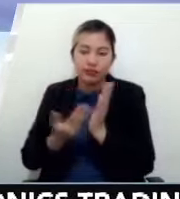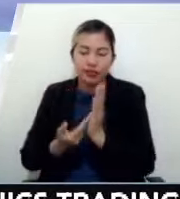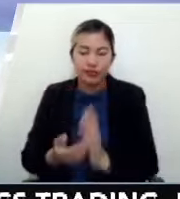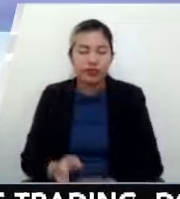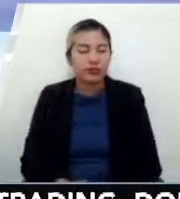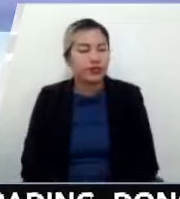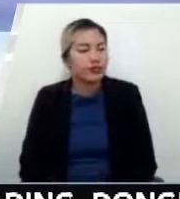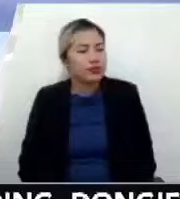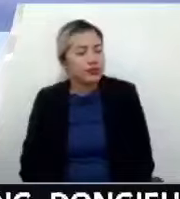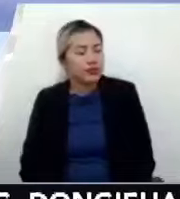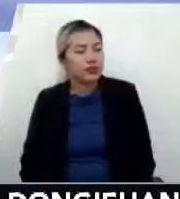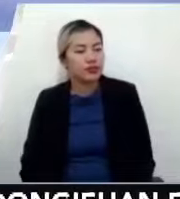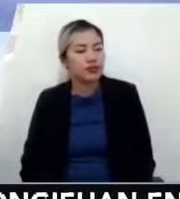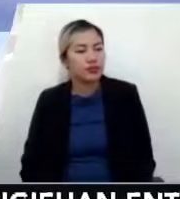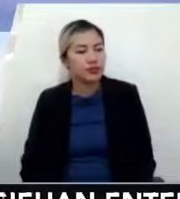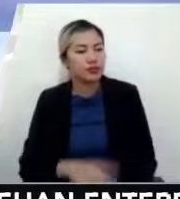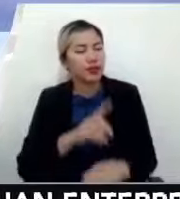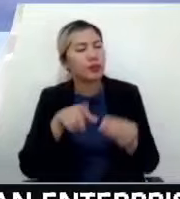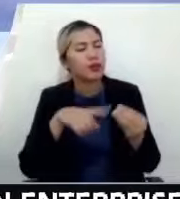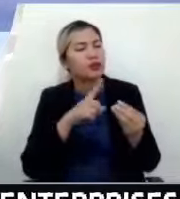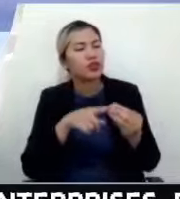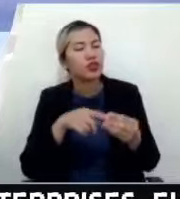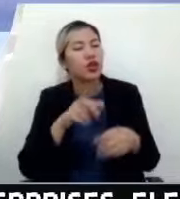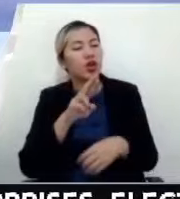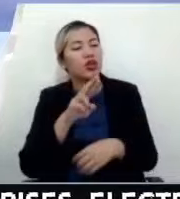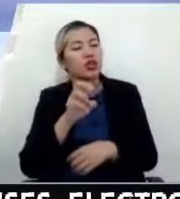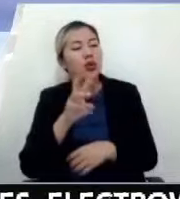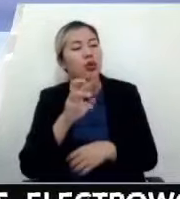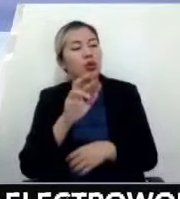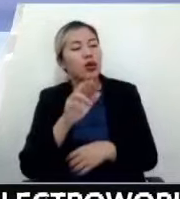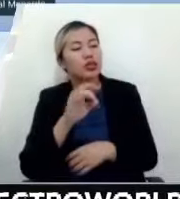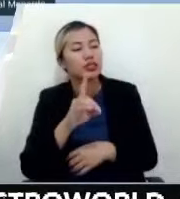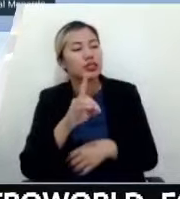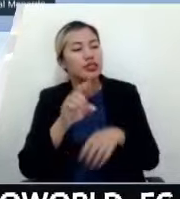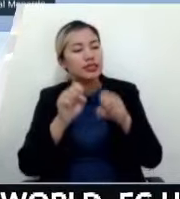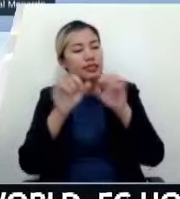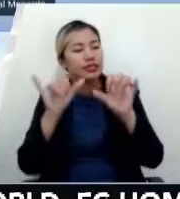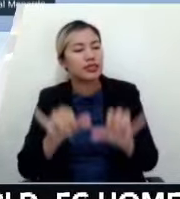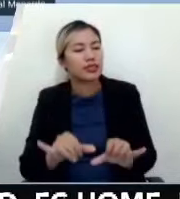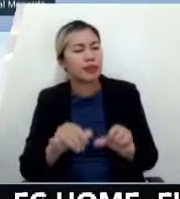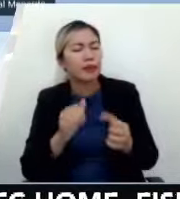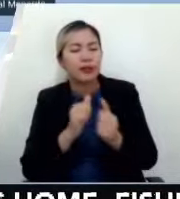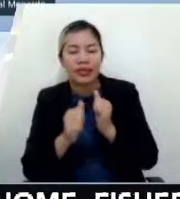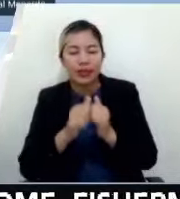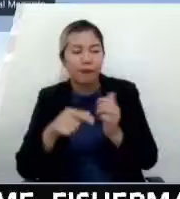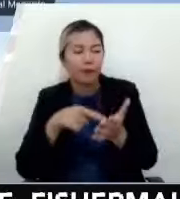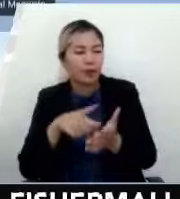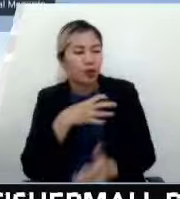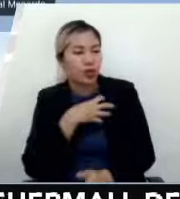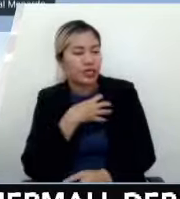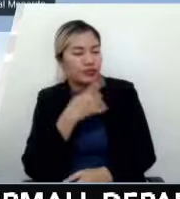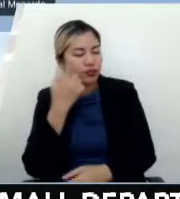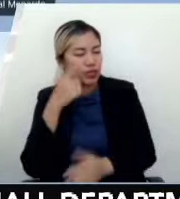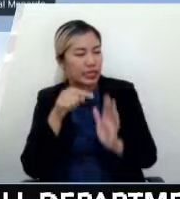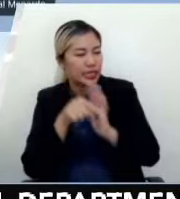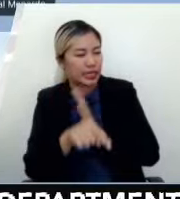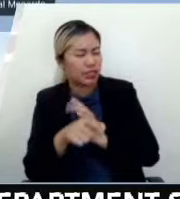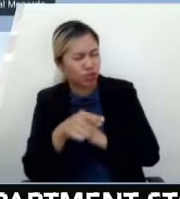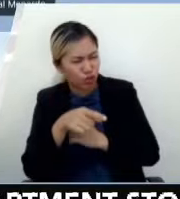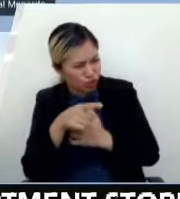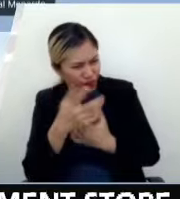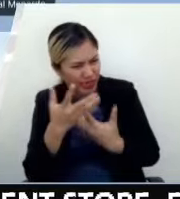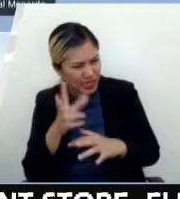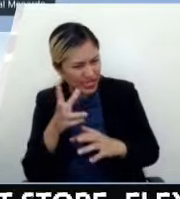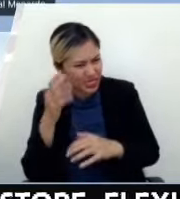yung mismong rewards system narinig niyo na po ba ito Raffy nung time na inimbestigahan namin wala kaming narinig about the reward system